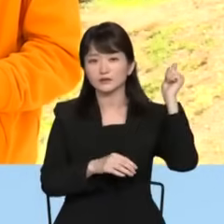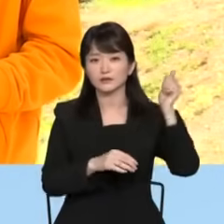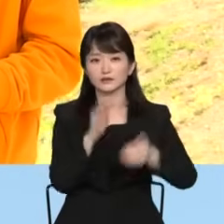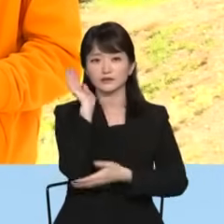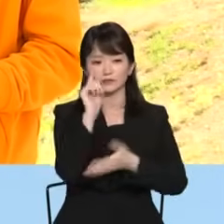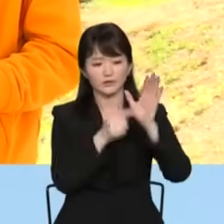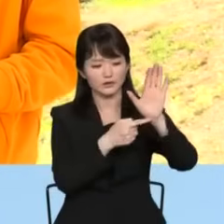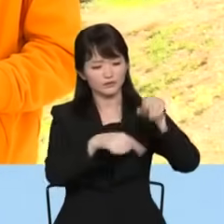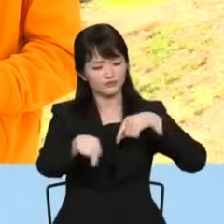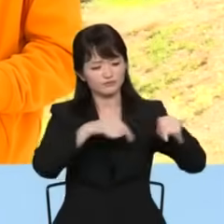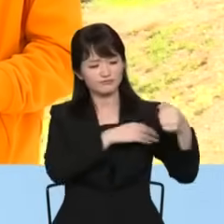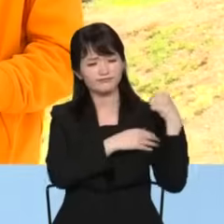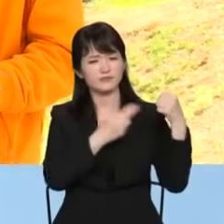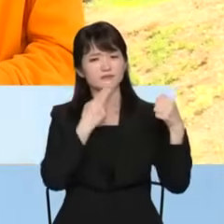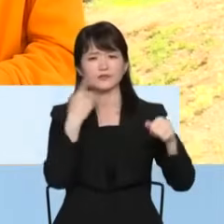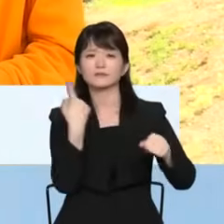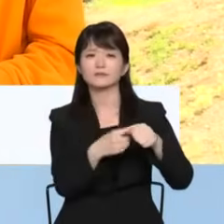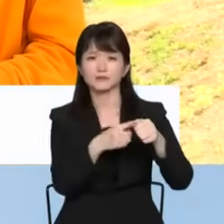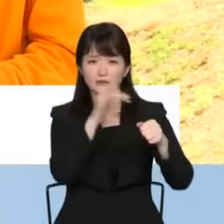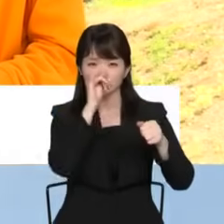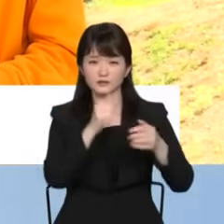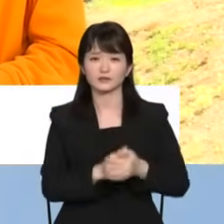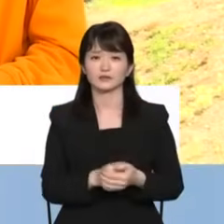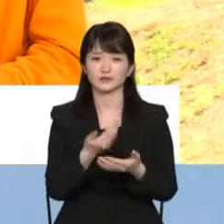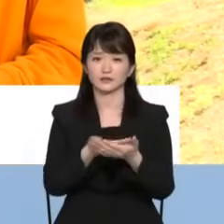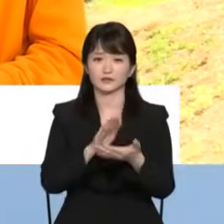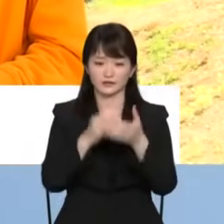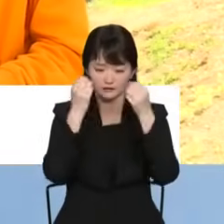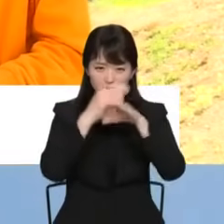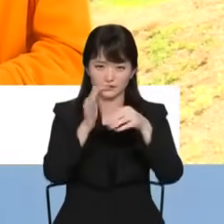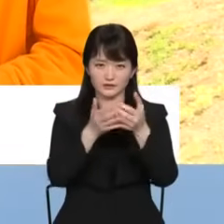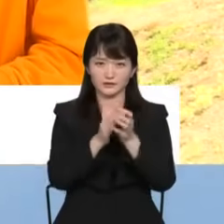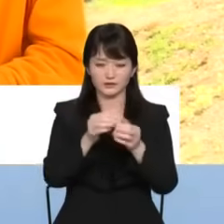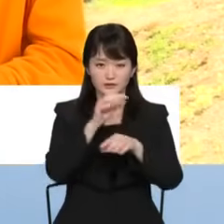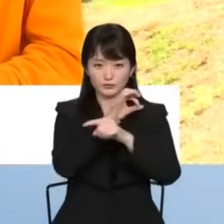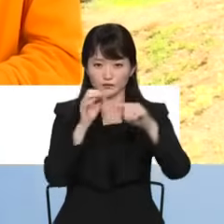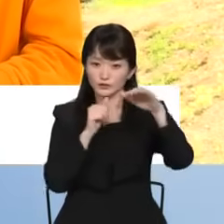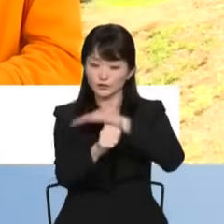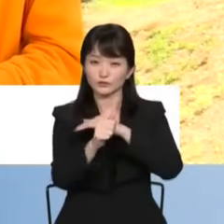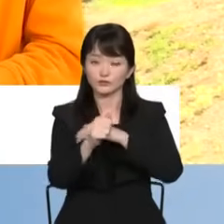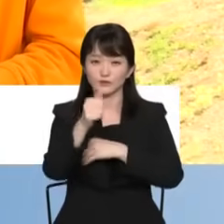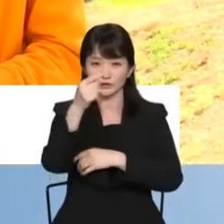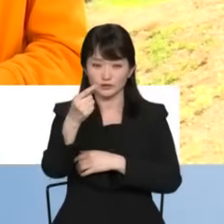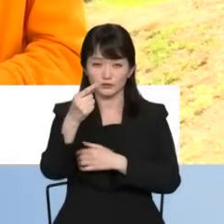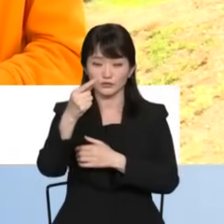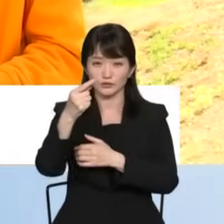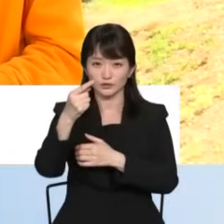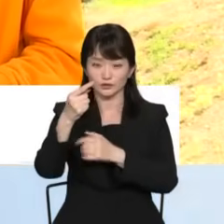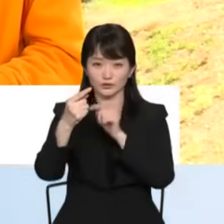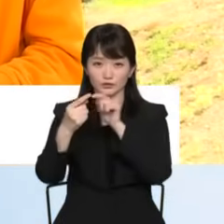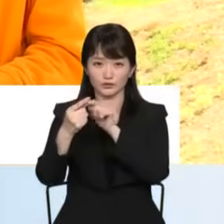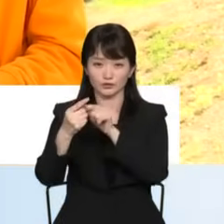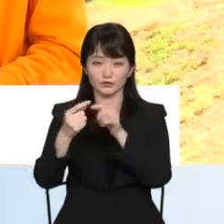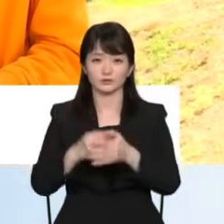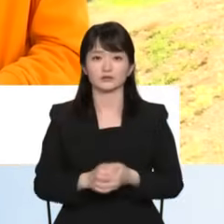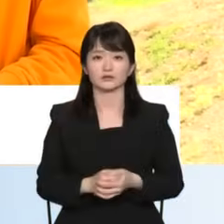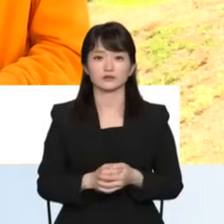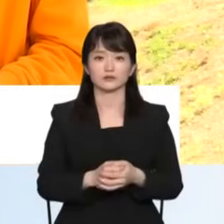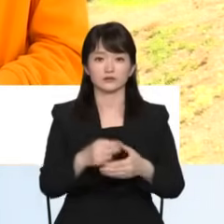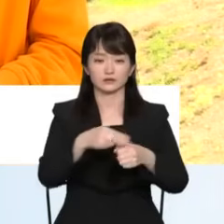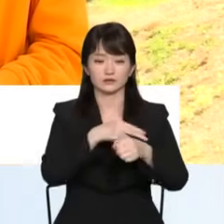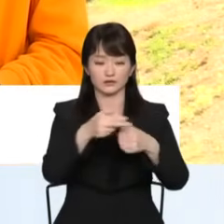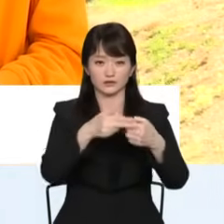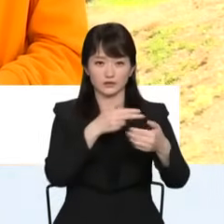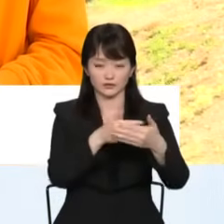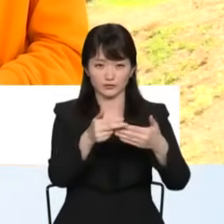비판하신 걸 봤습니다. 그리고 개혁신당 비례 1번 후보로 의사 출신을 하셨고 이후에 의사협회 회장 당선자가 공개적으로